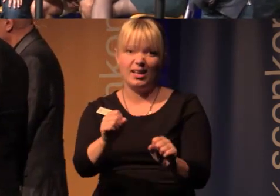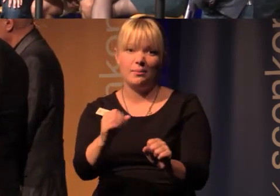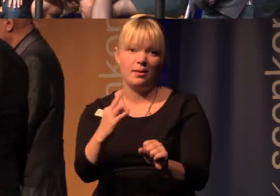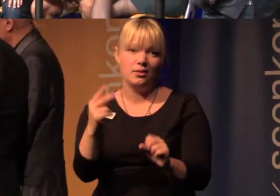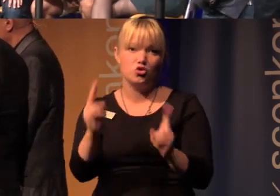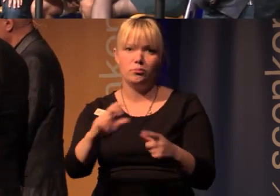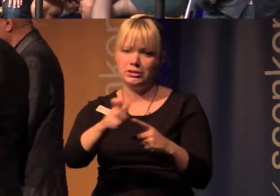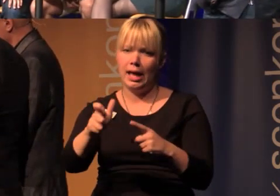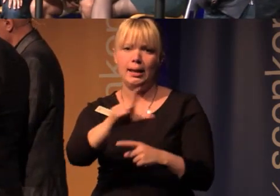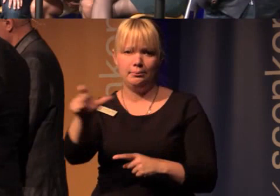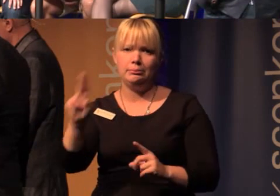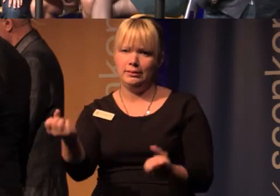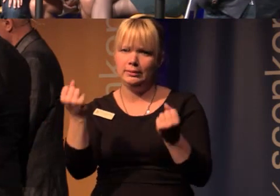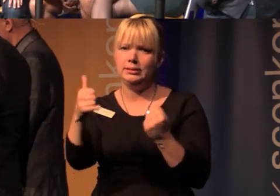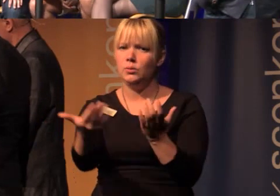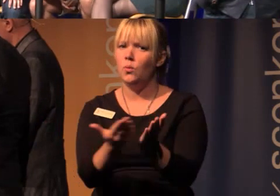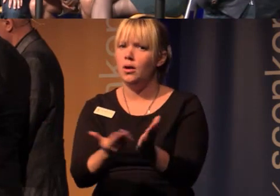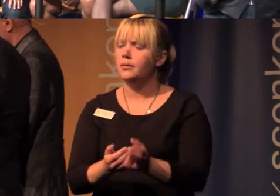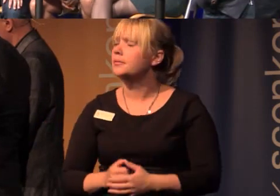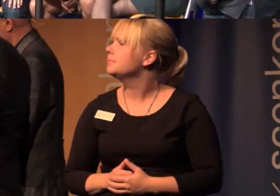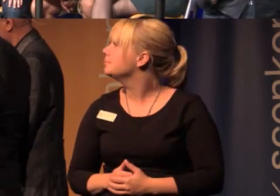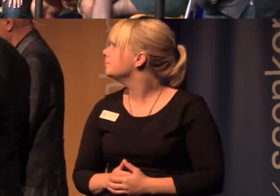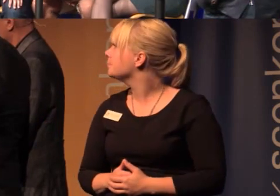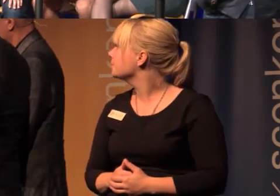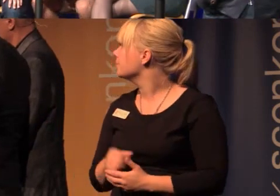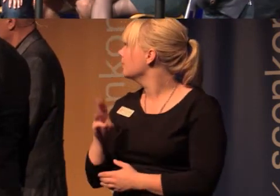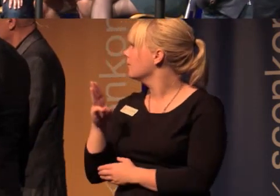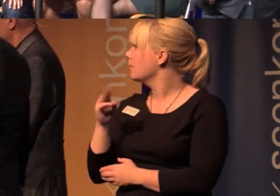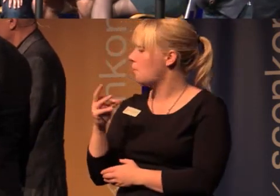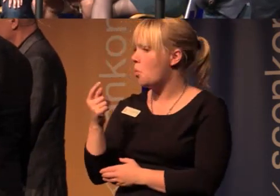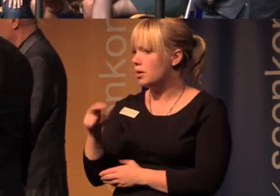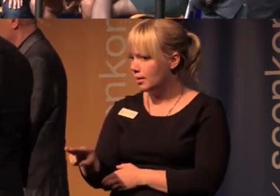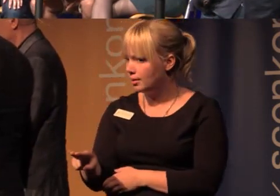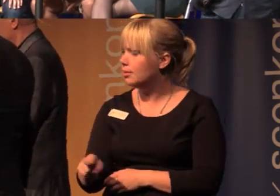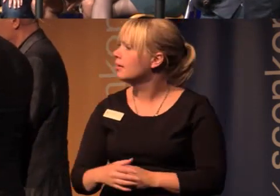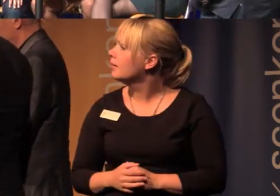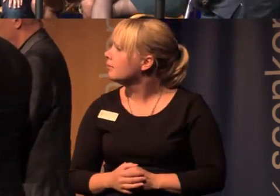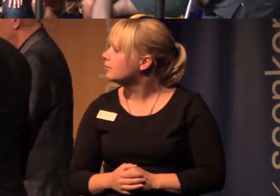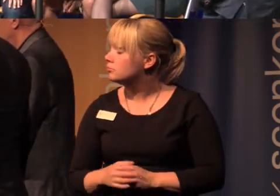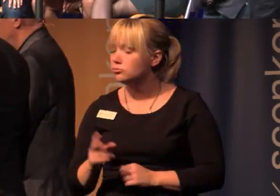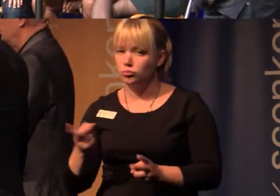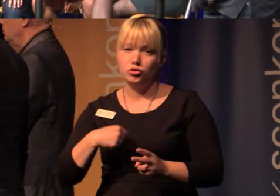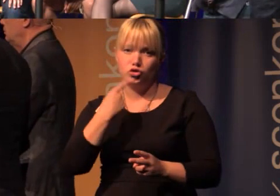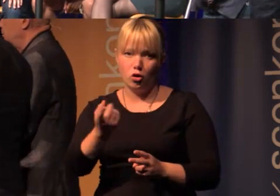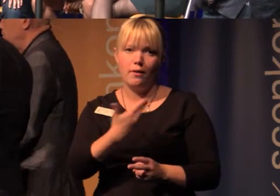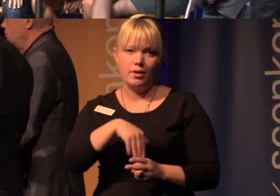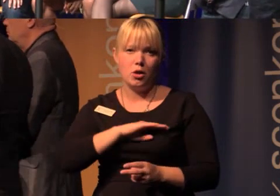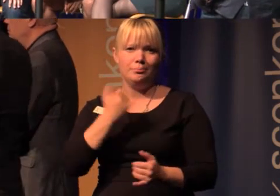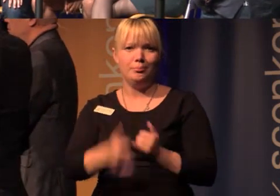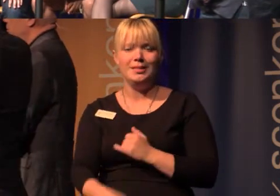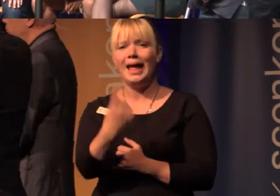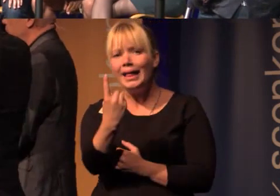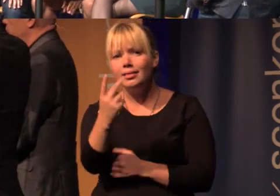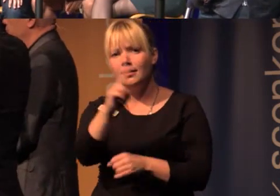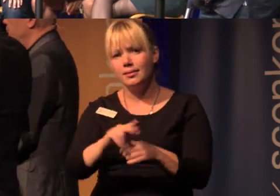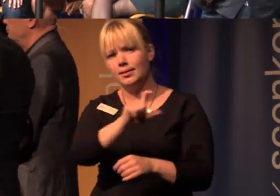Tack. Mårten, varsågod. Ja, som jag sa förut så vill vi återinföra att ha minst ett estetiskt ämne som kärnämne.